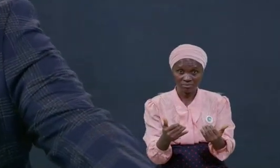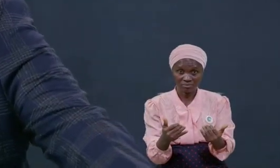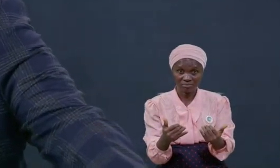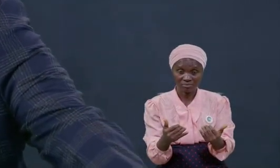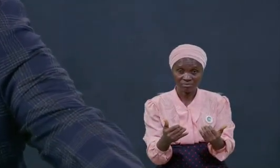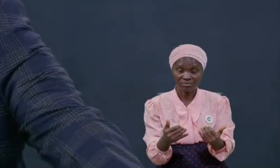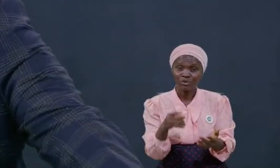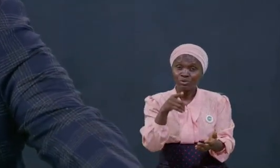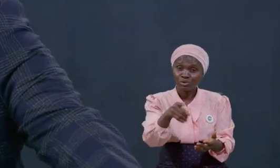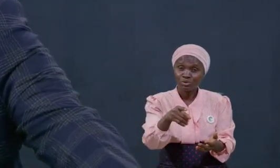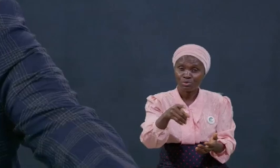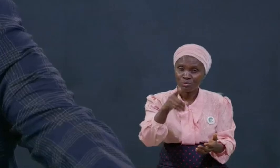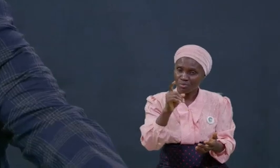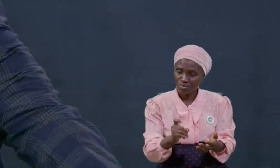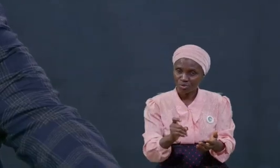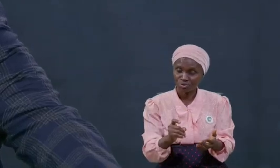tu dois avoir